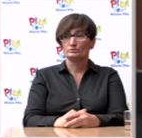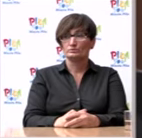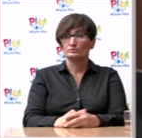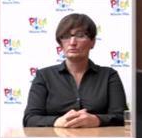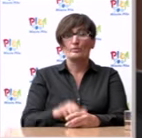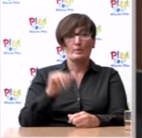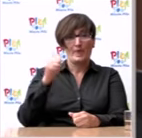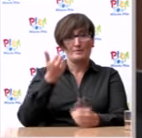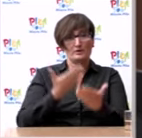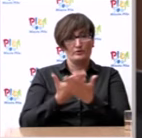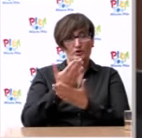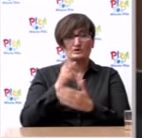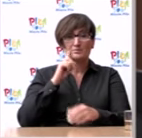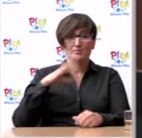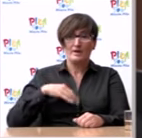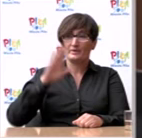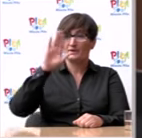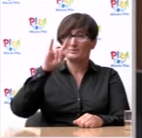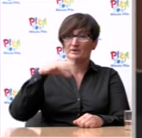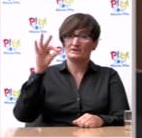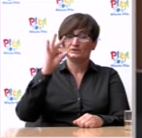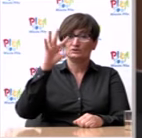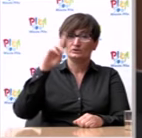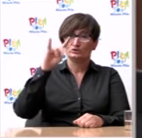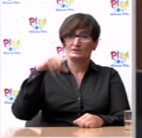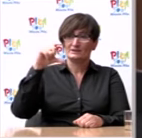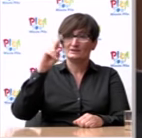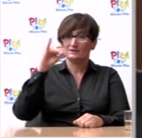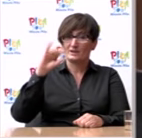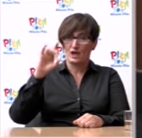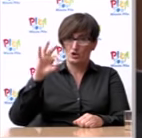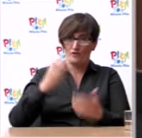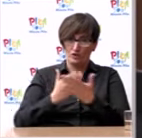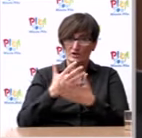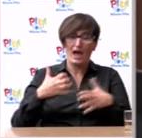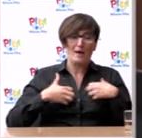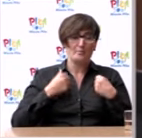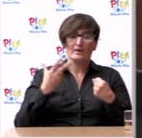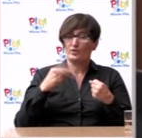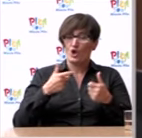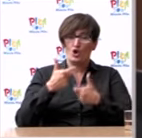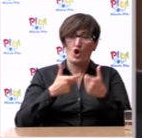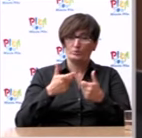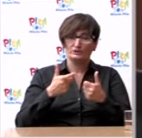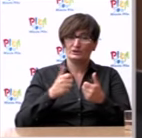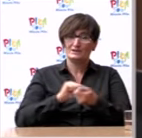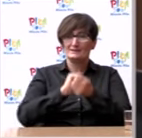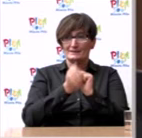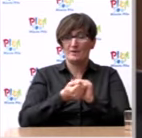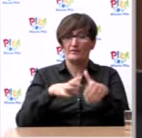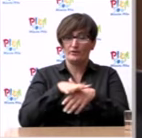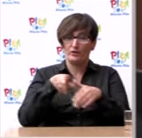Włodzimierza Bystrzyckiego, który to wniosek jest dalej idący, aby nie dokonywać żadnych zmian w tym przygotowanym